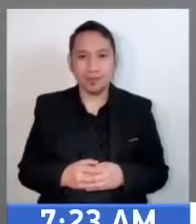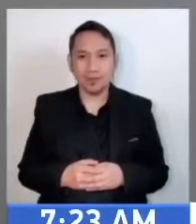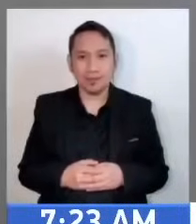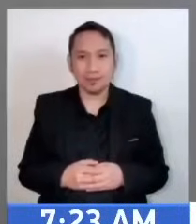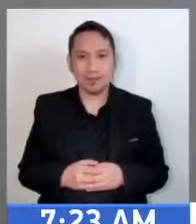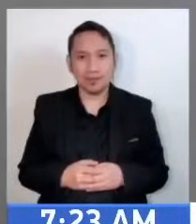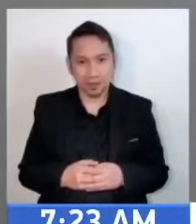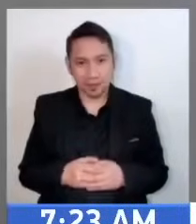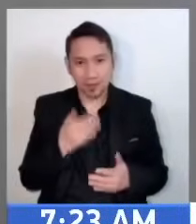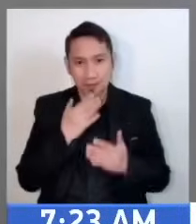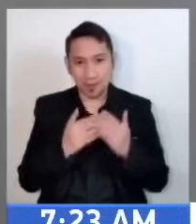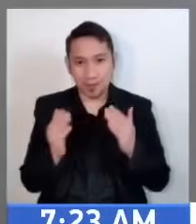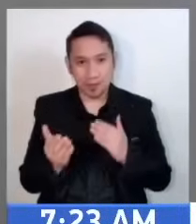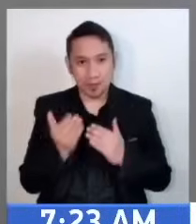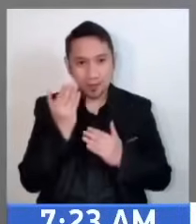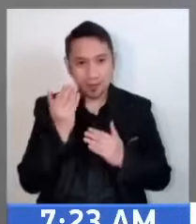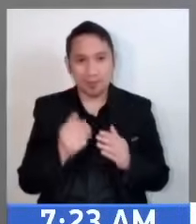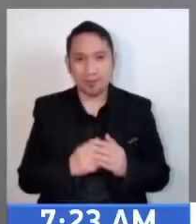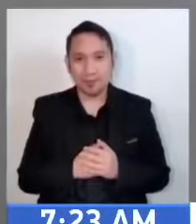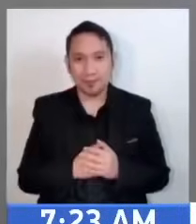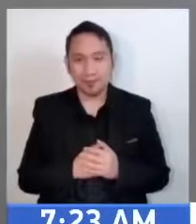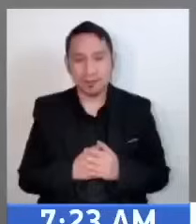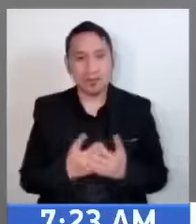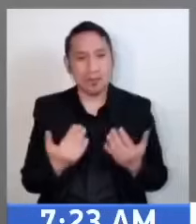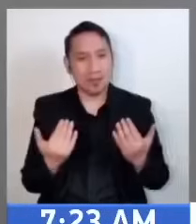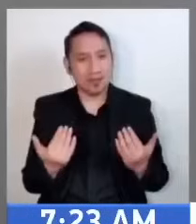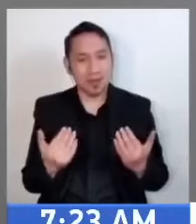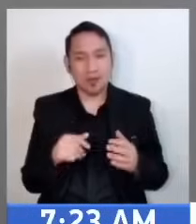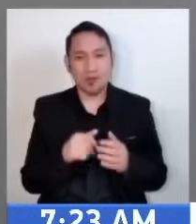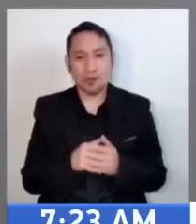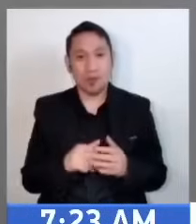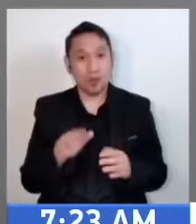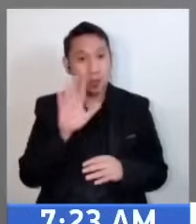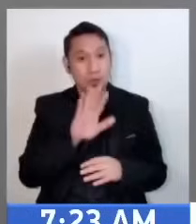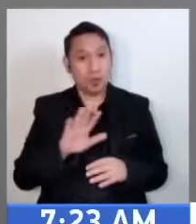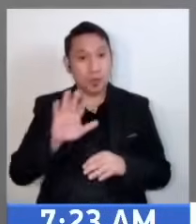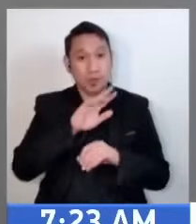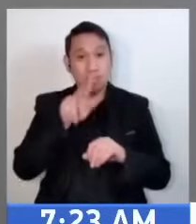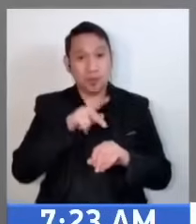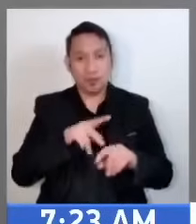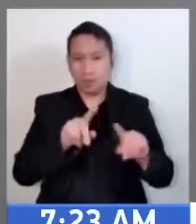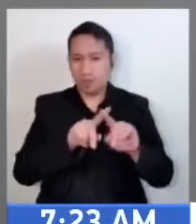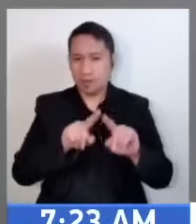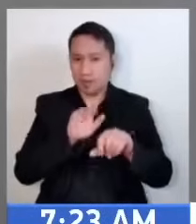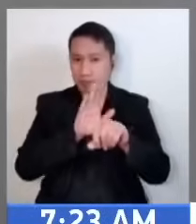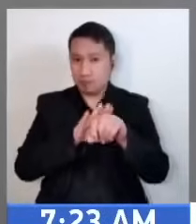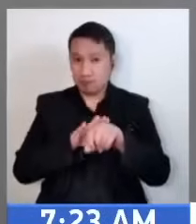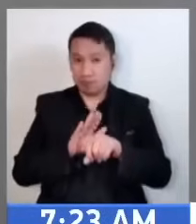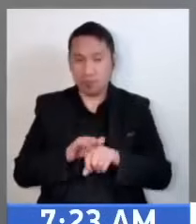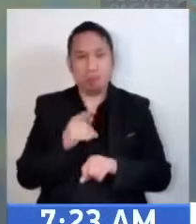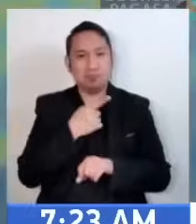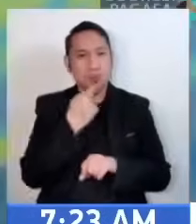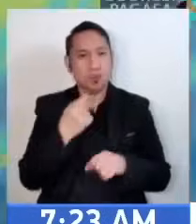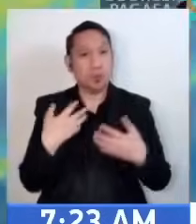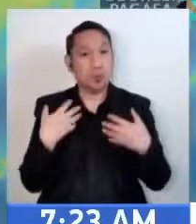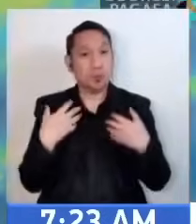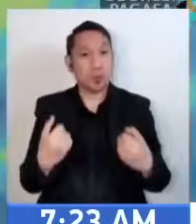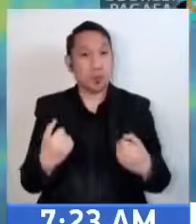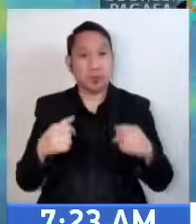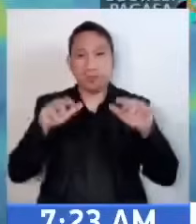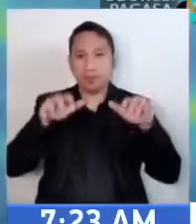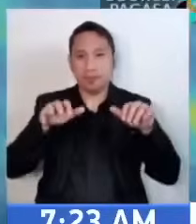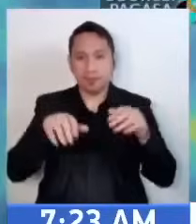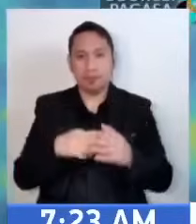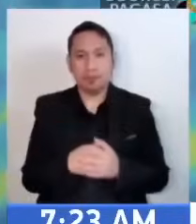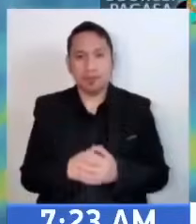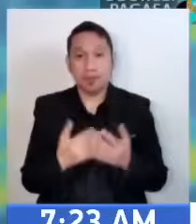Magandang umaga mga puso. Nakataas po ngayon sa ilang bahagi ng bansa ang iba't ibang babala dahil sa malalakas na ulan. Ayon sa PAGASA, isinilalim